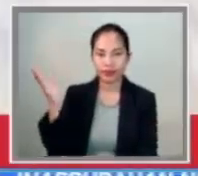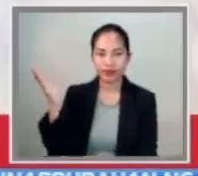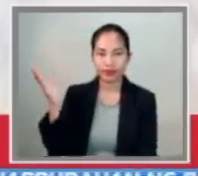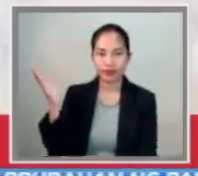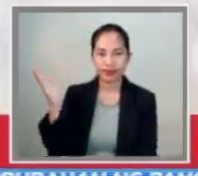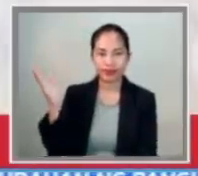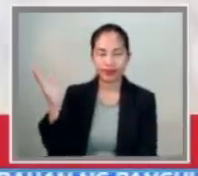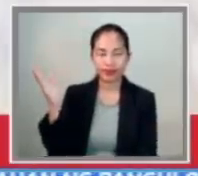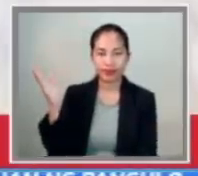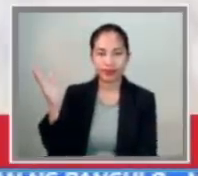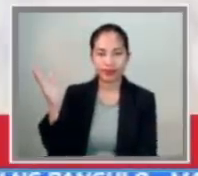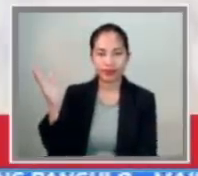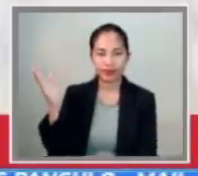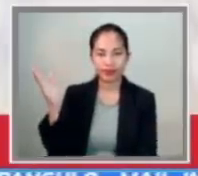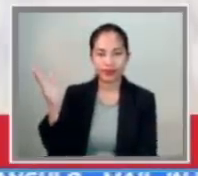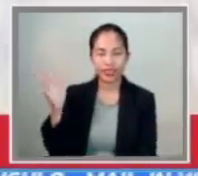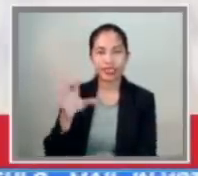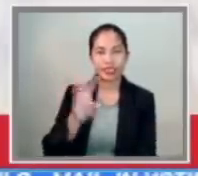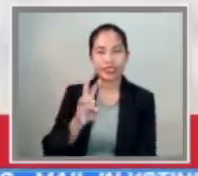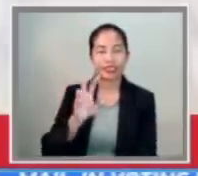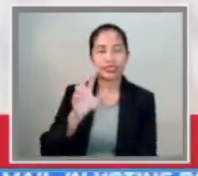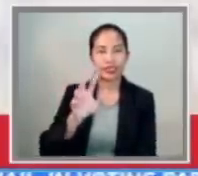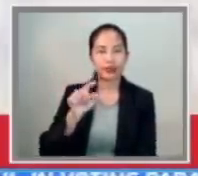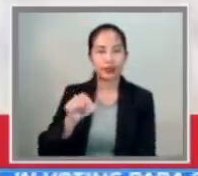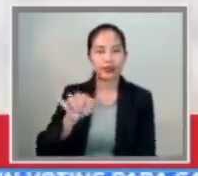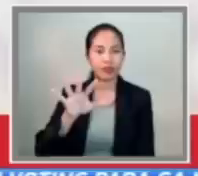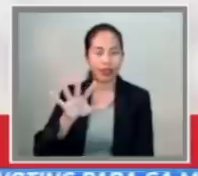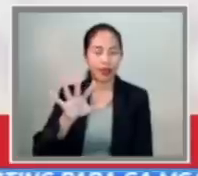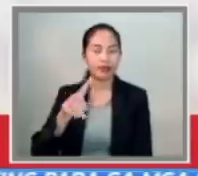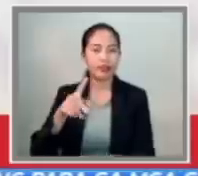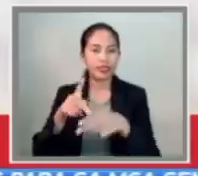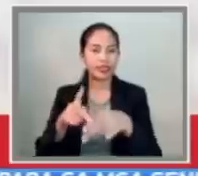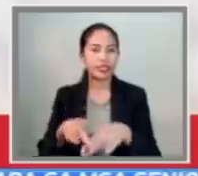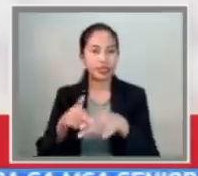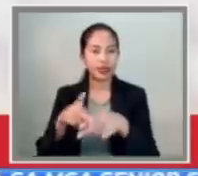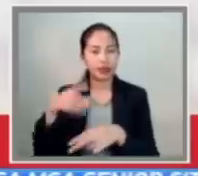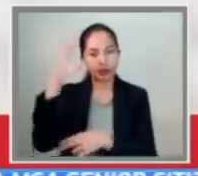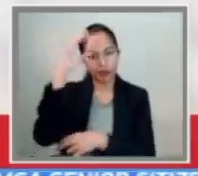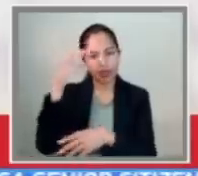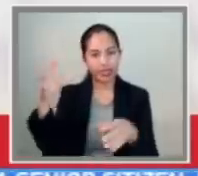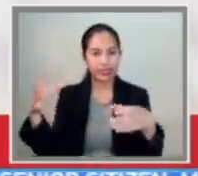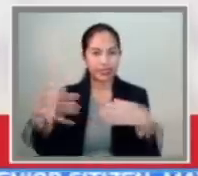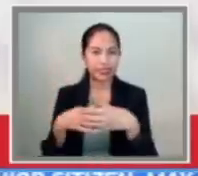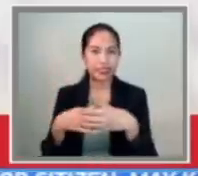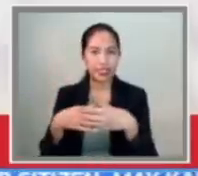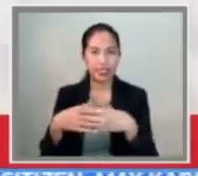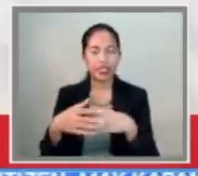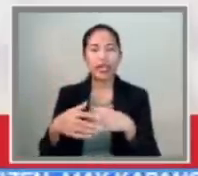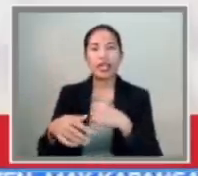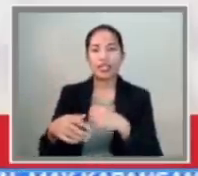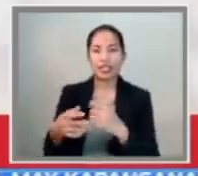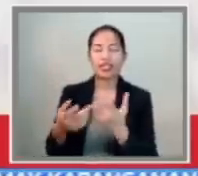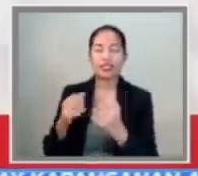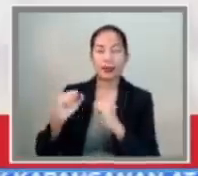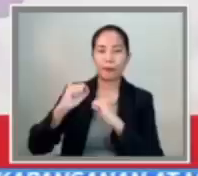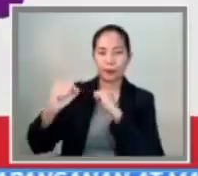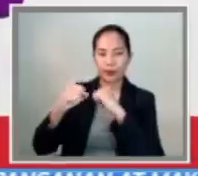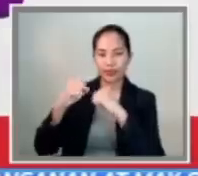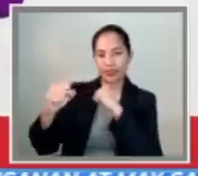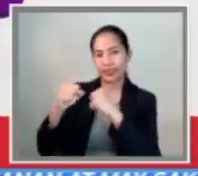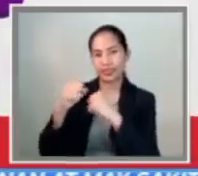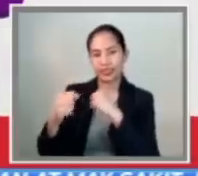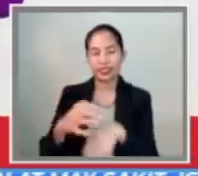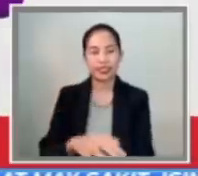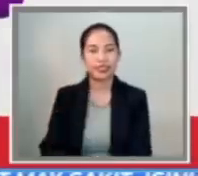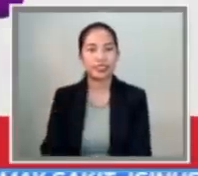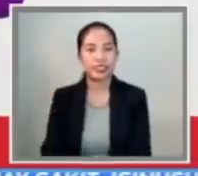sa 63.5 kilogram division ng Men's Low Kick sa kickboxing. Kasalukuyan namang merong 77 silver